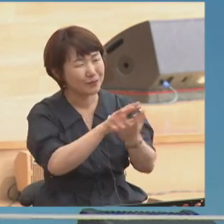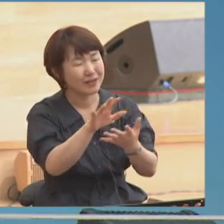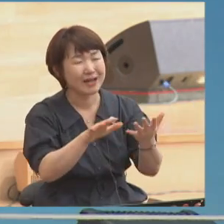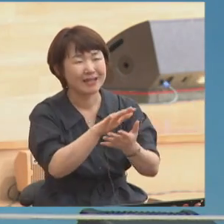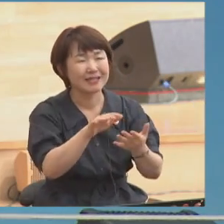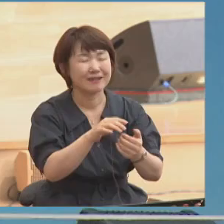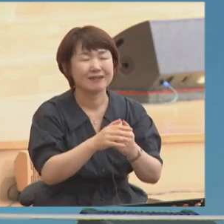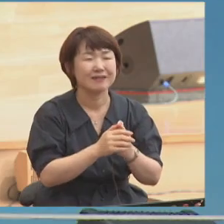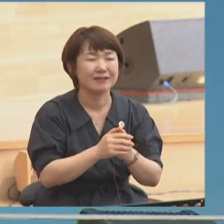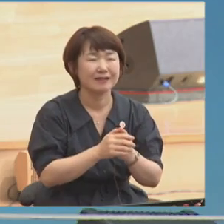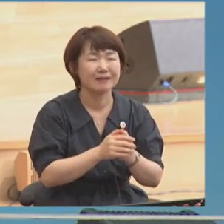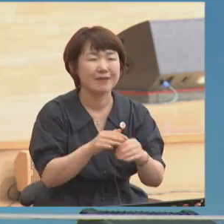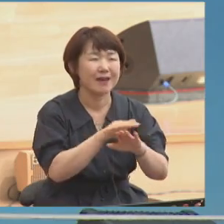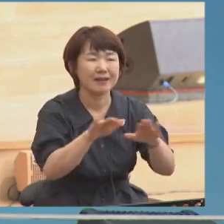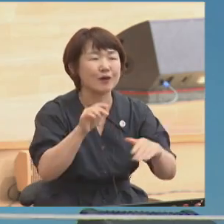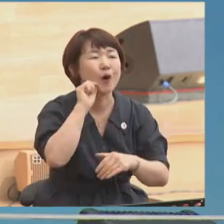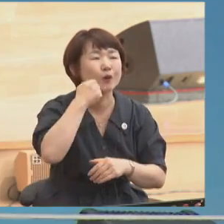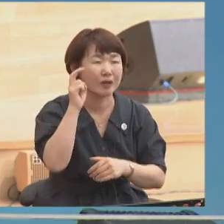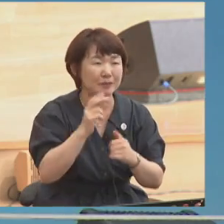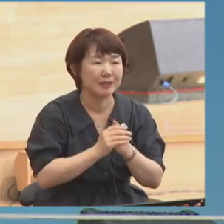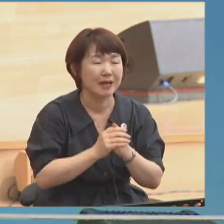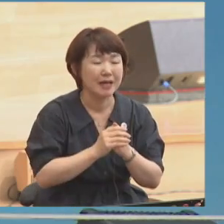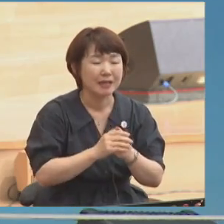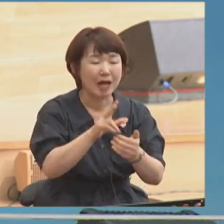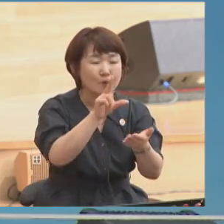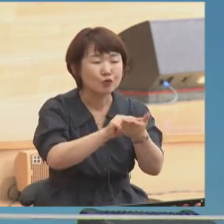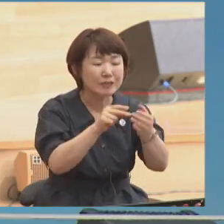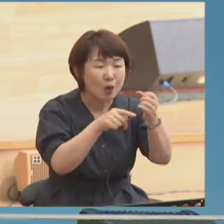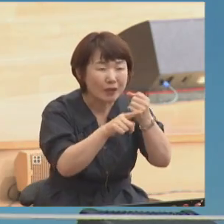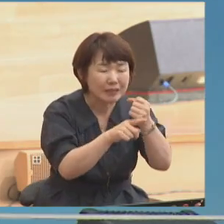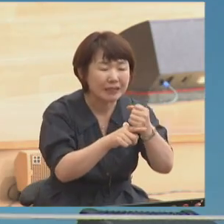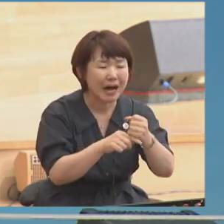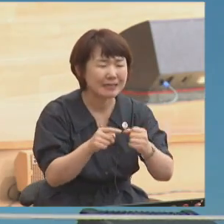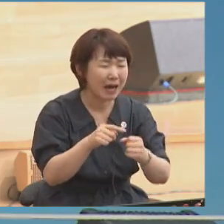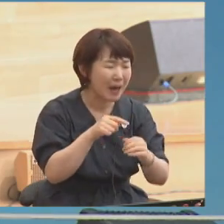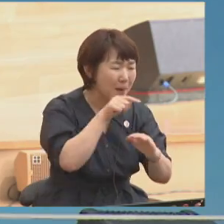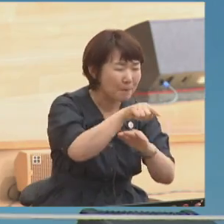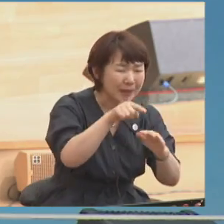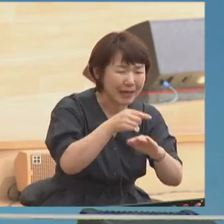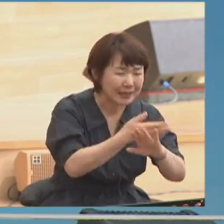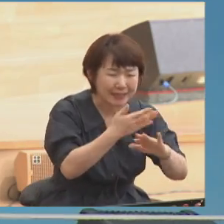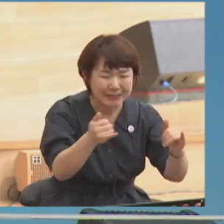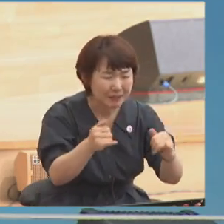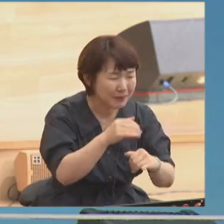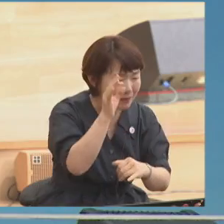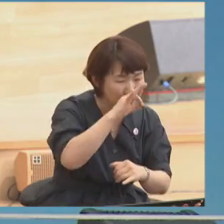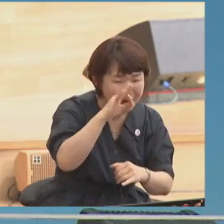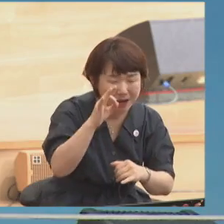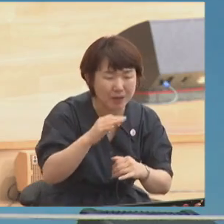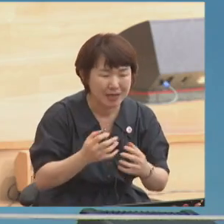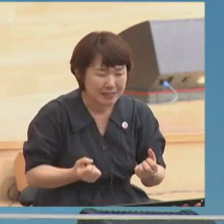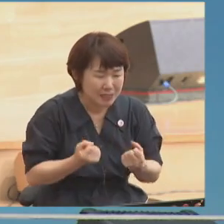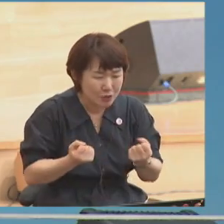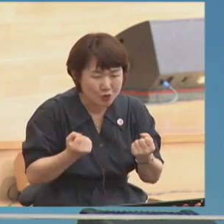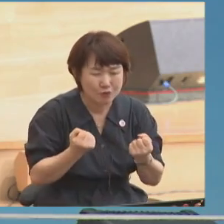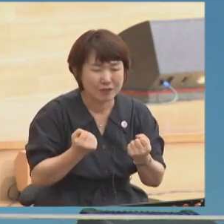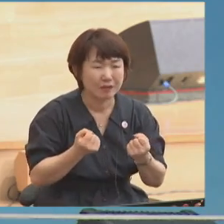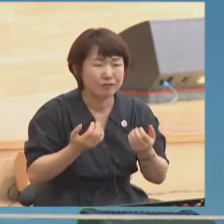지켜내기가 힘들 거예요. 근데 문제의 원인을 언제나 자꾸 밖에서 찾으면 쥔 주먹을 풀 수가